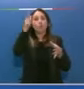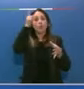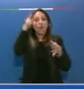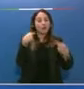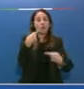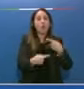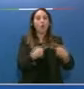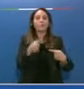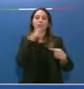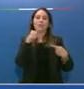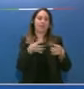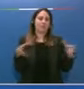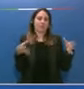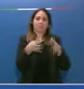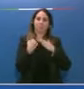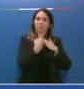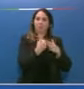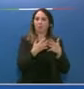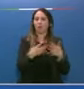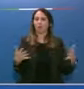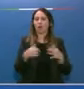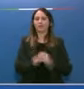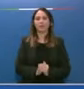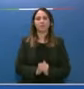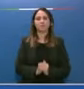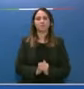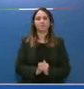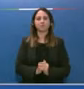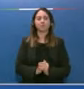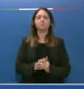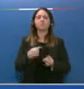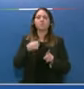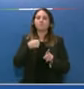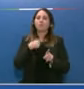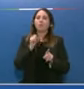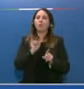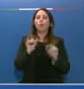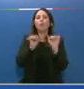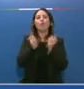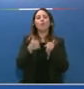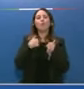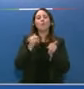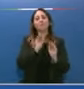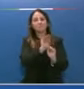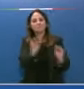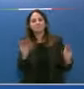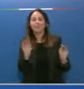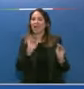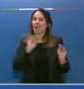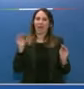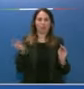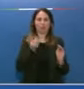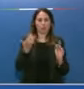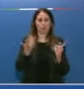è immaginabile e questo in un certo senso lo chiedo e lo chiedo a tutti ma lo chiedo soprattutto le forze politiche